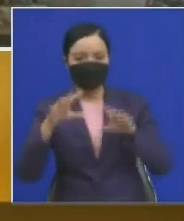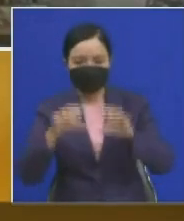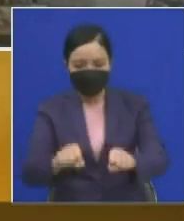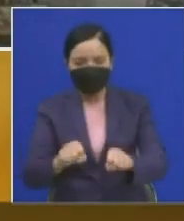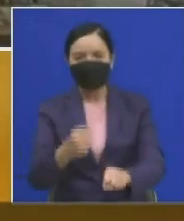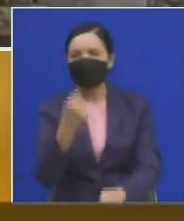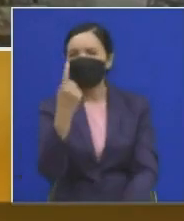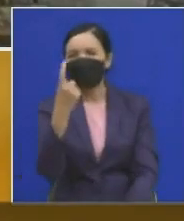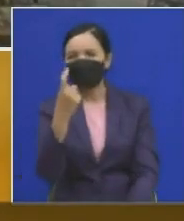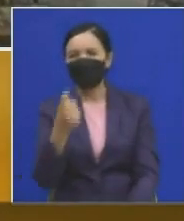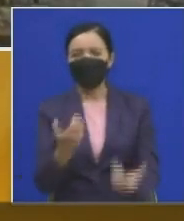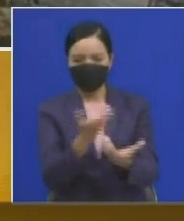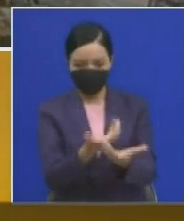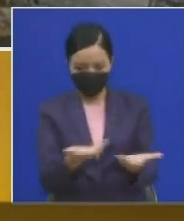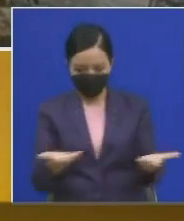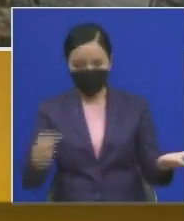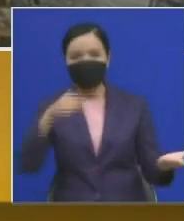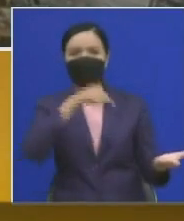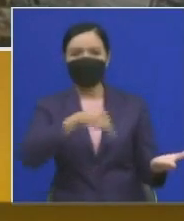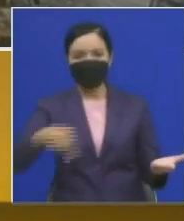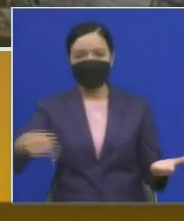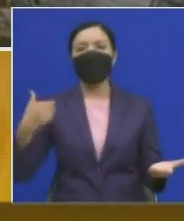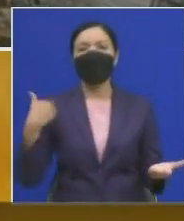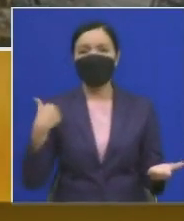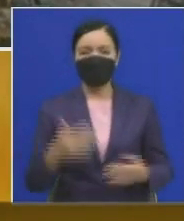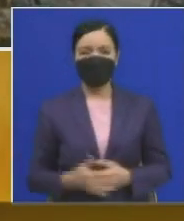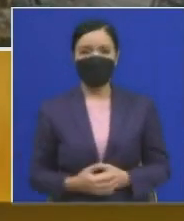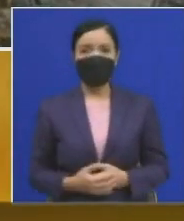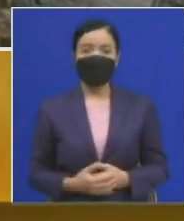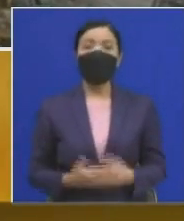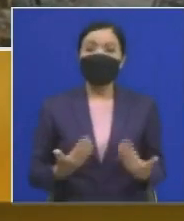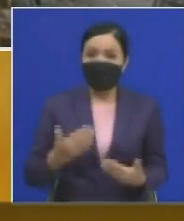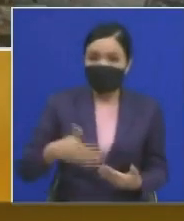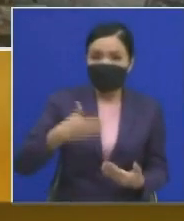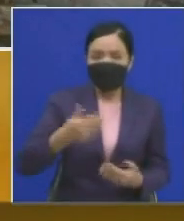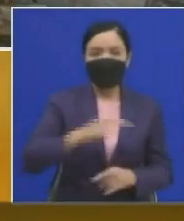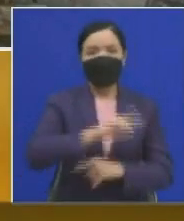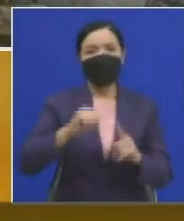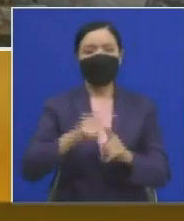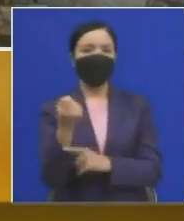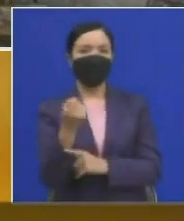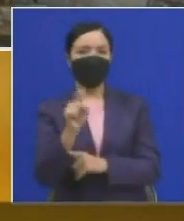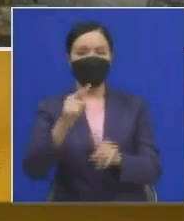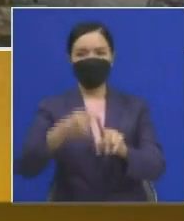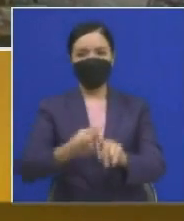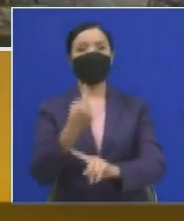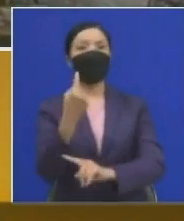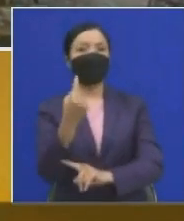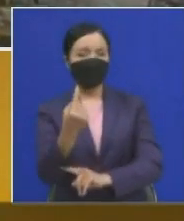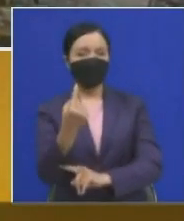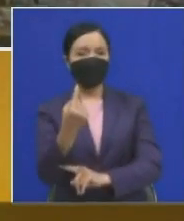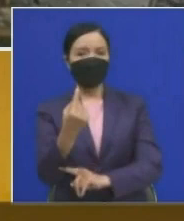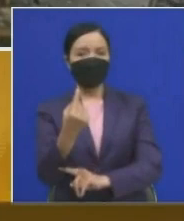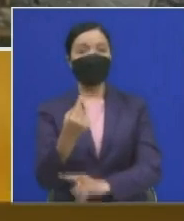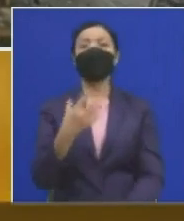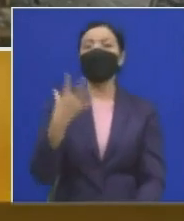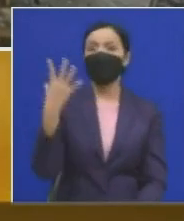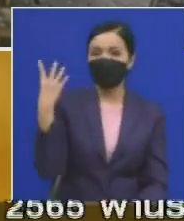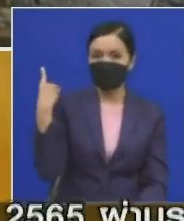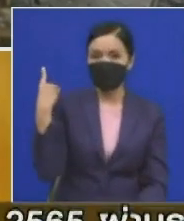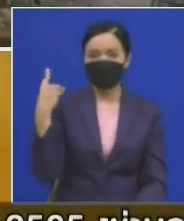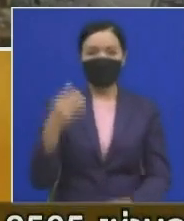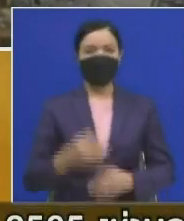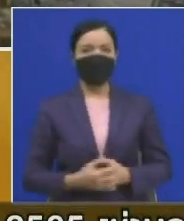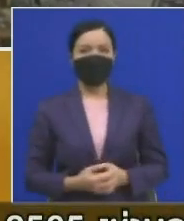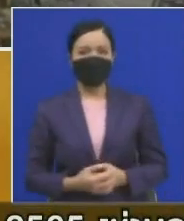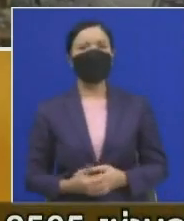จับของกลางได้ทัของ 2 ตัวแล้หลังจากนนวันที่ 11 มกราทีนี้ก็คือเมอวานนี้